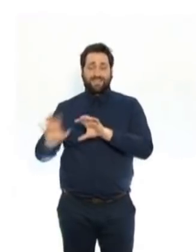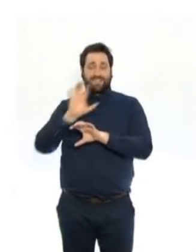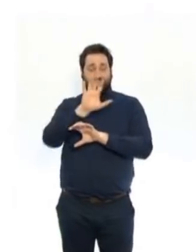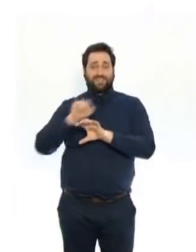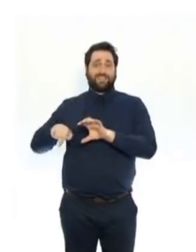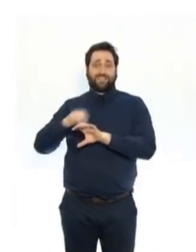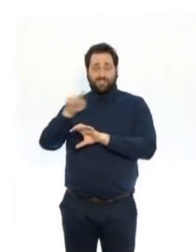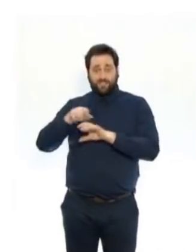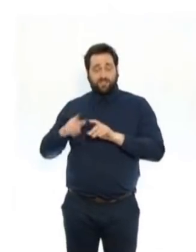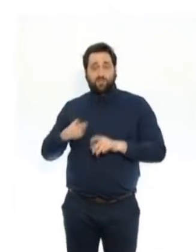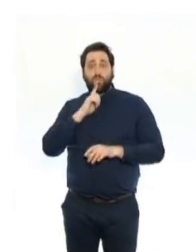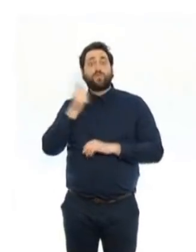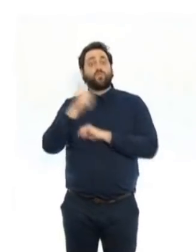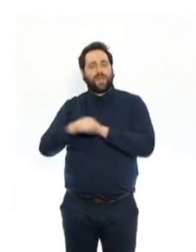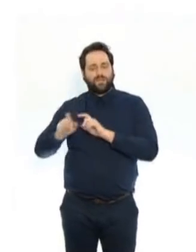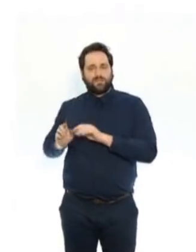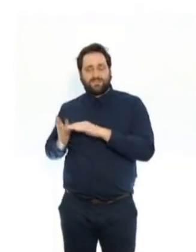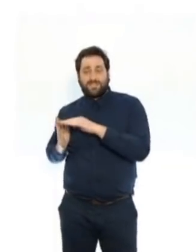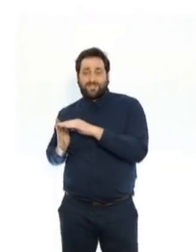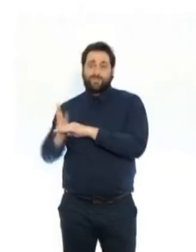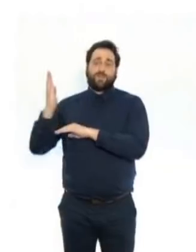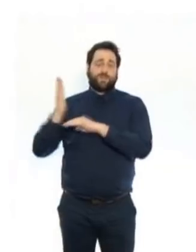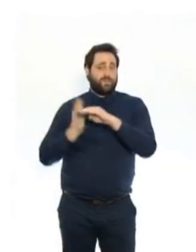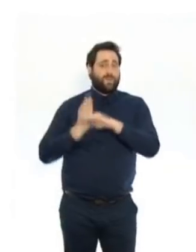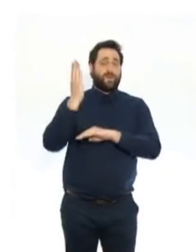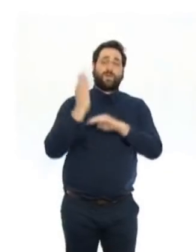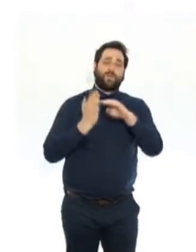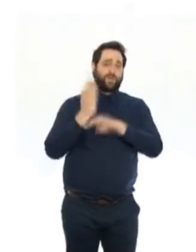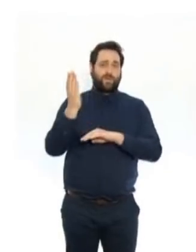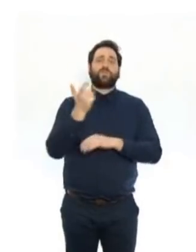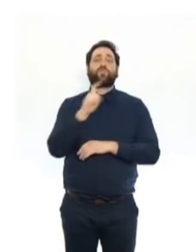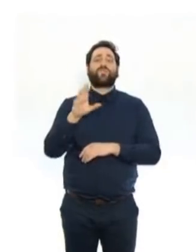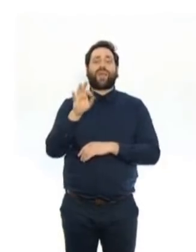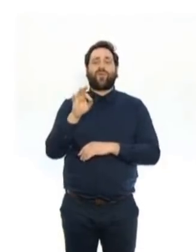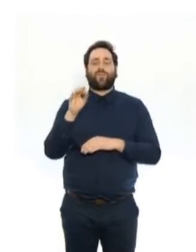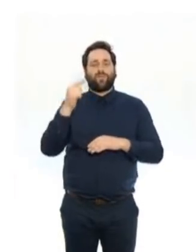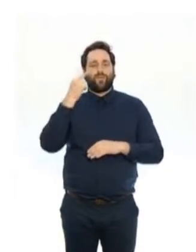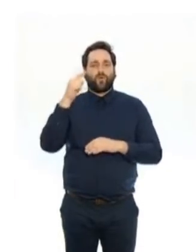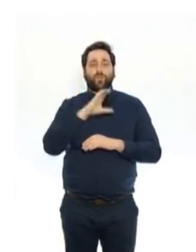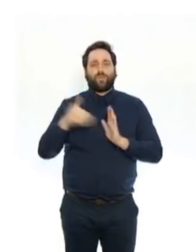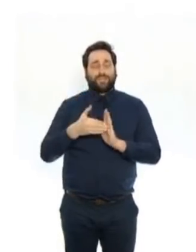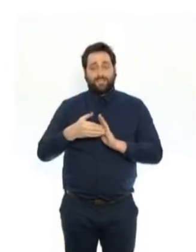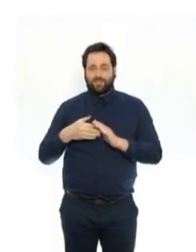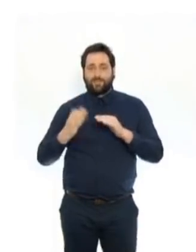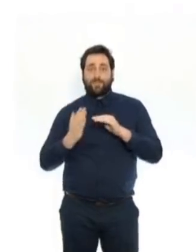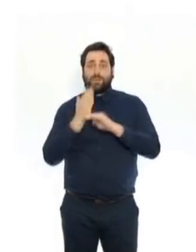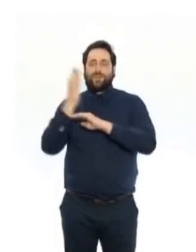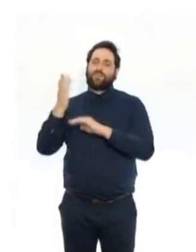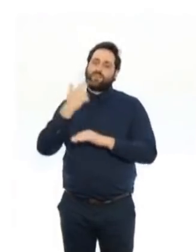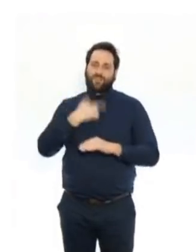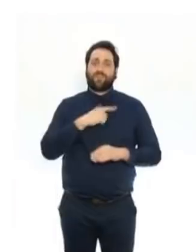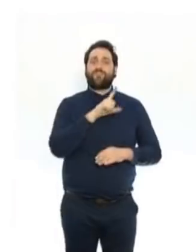semaine qu'ils ont franchi le seuil de 250 pour 100 000 et s'ajoutent donc à la